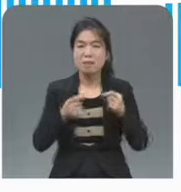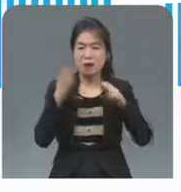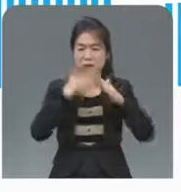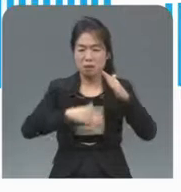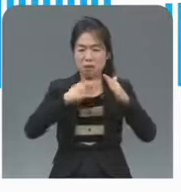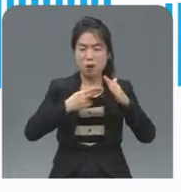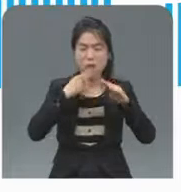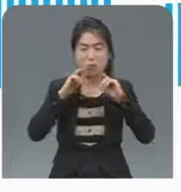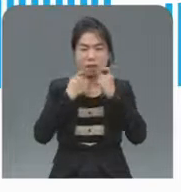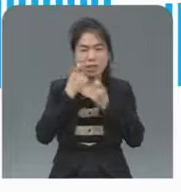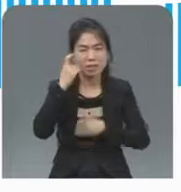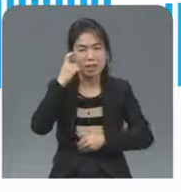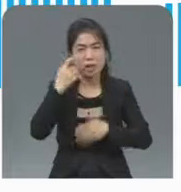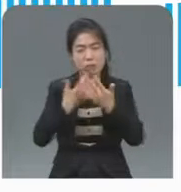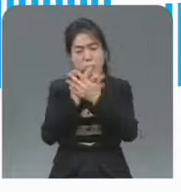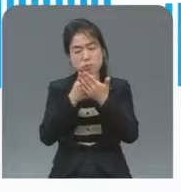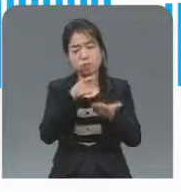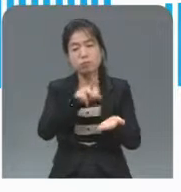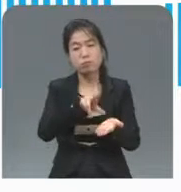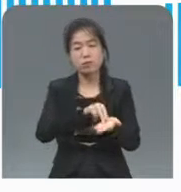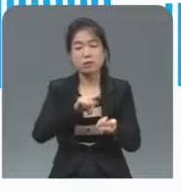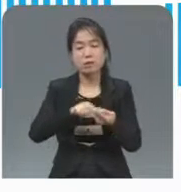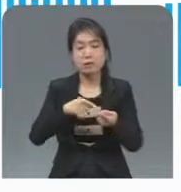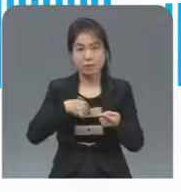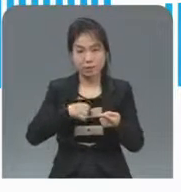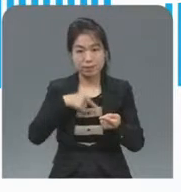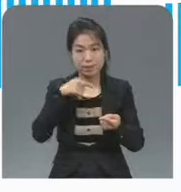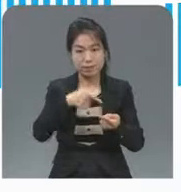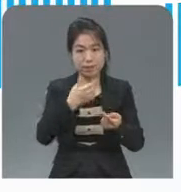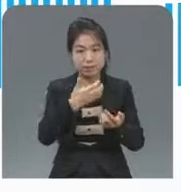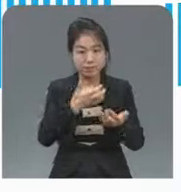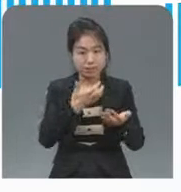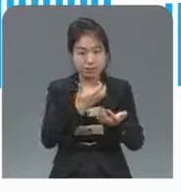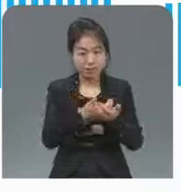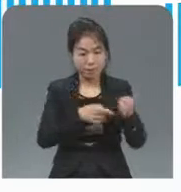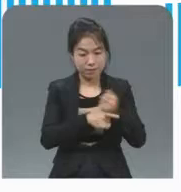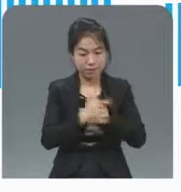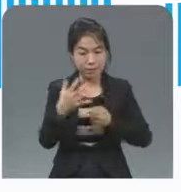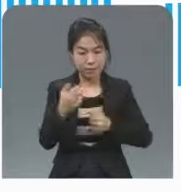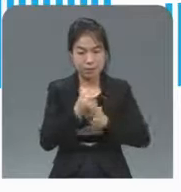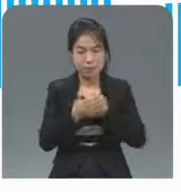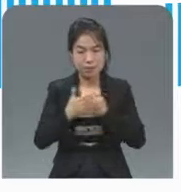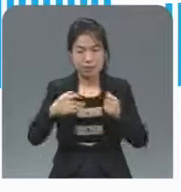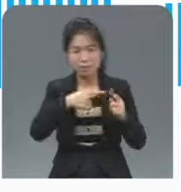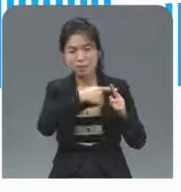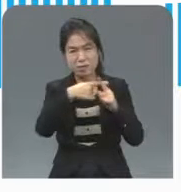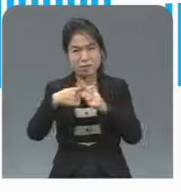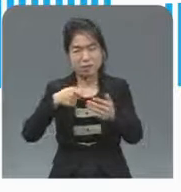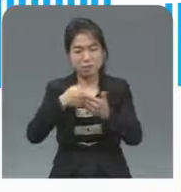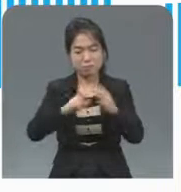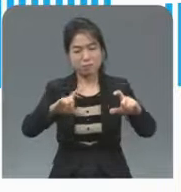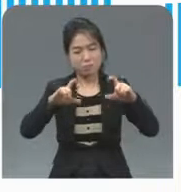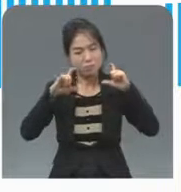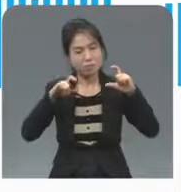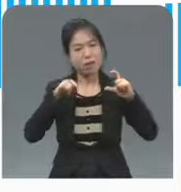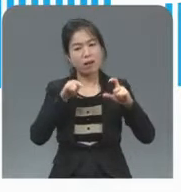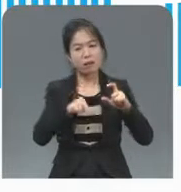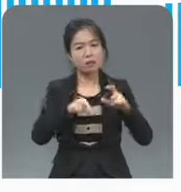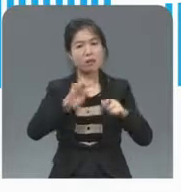주관적이고 모호한 부분들은 저는 그런 걸 근거로 해서 일방적인 결정을 하는